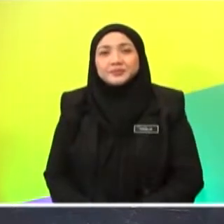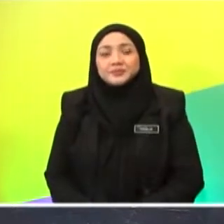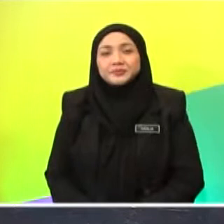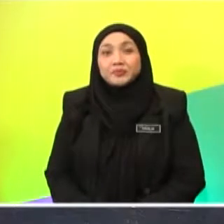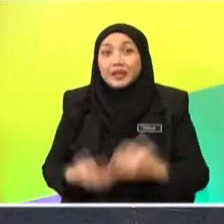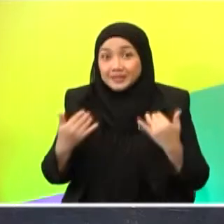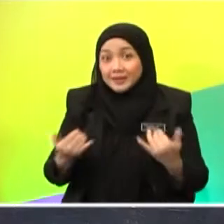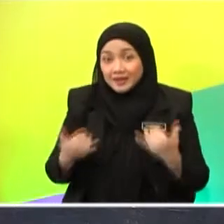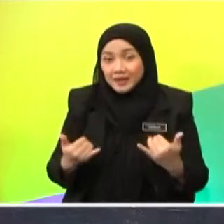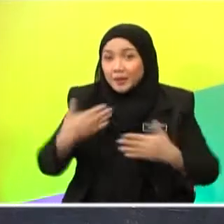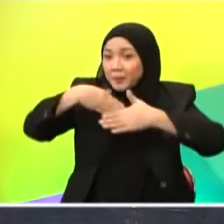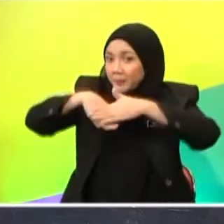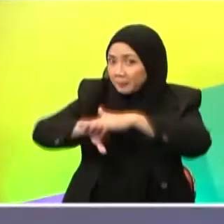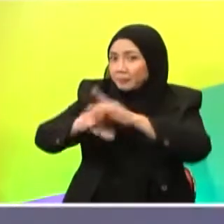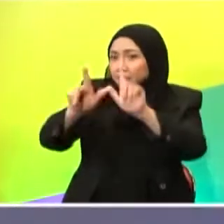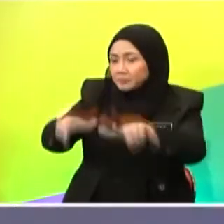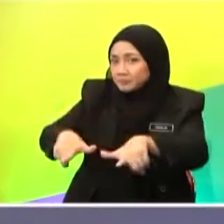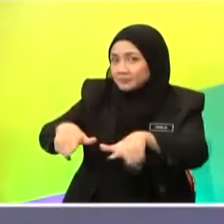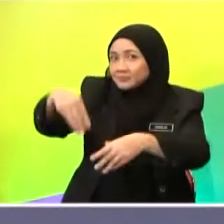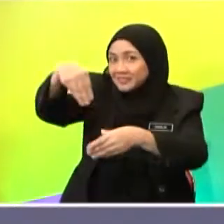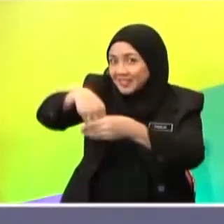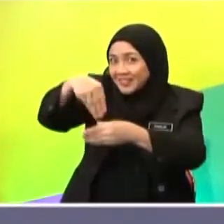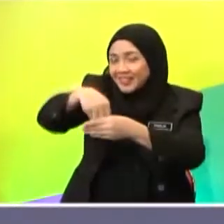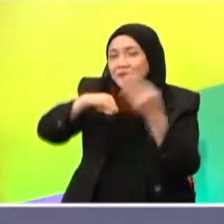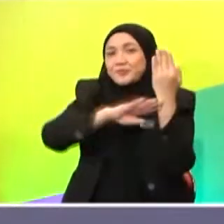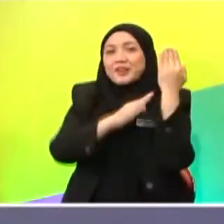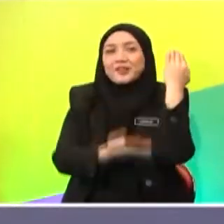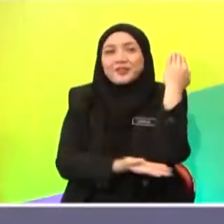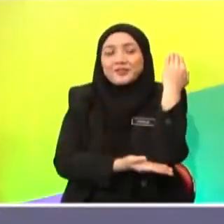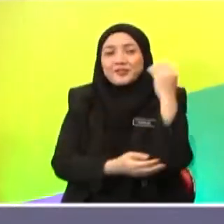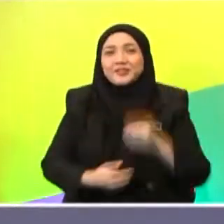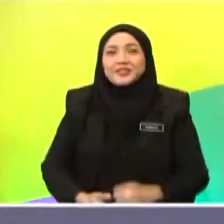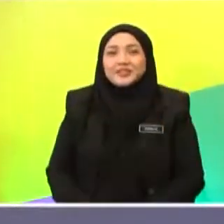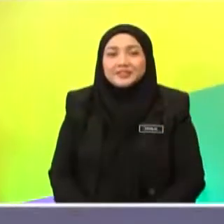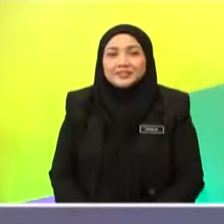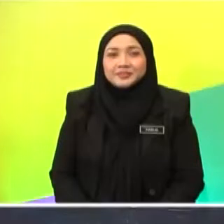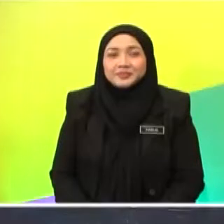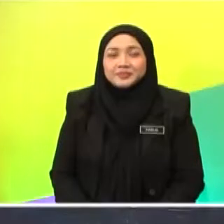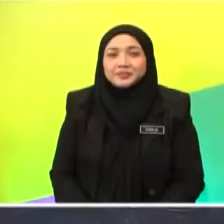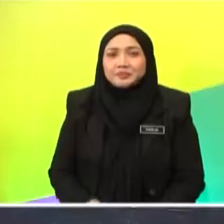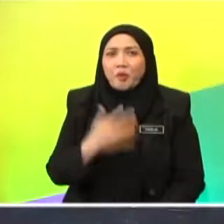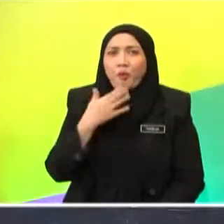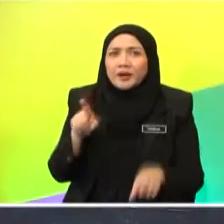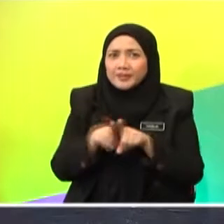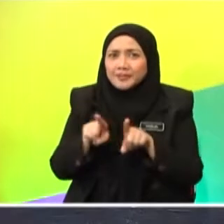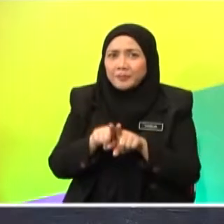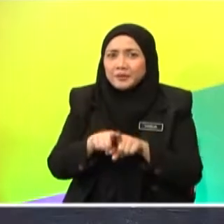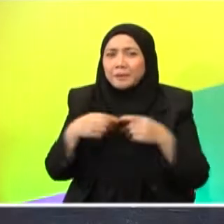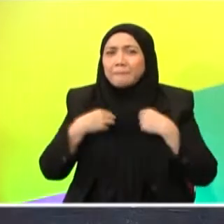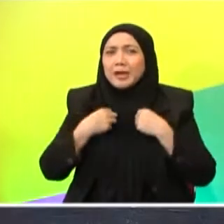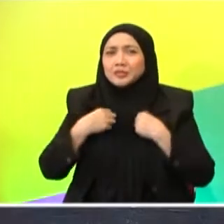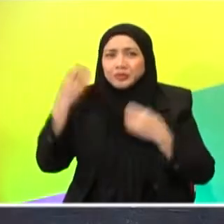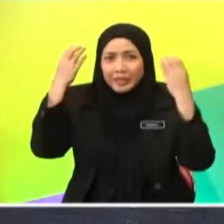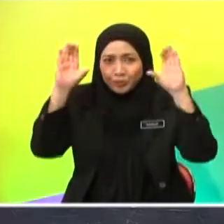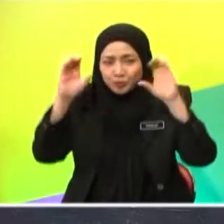dalam bakul bola sama-sama ciciku kalau shaumul Oh yes tengok sekarang